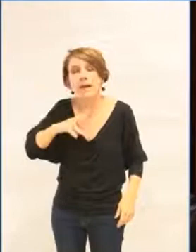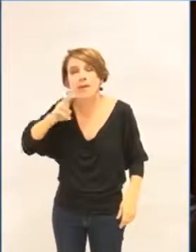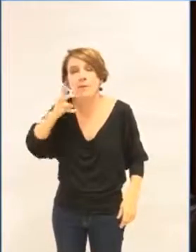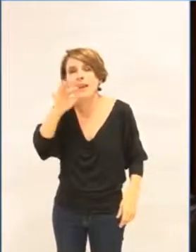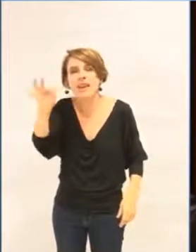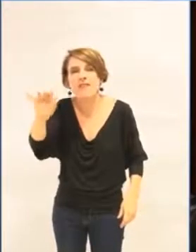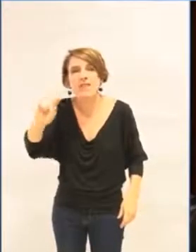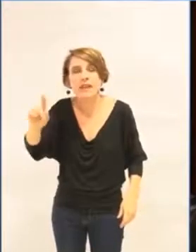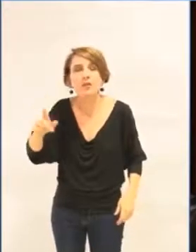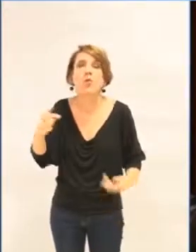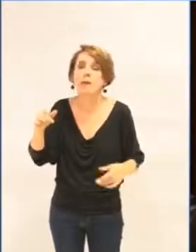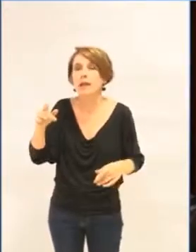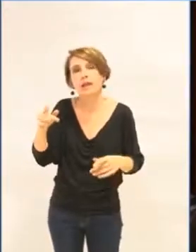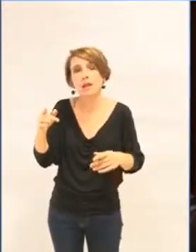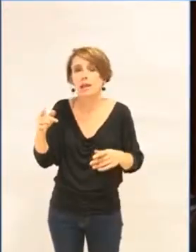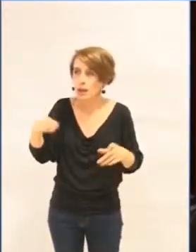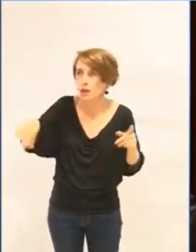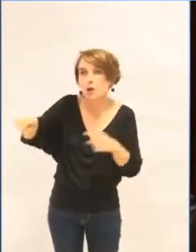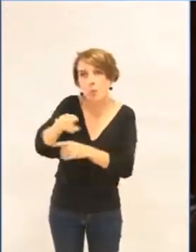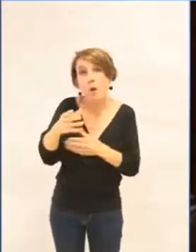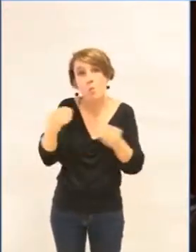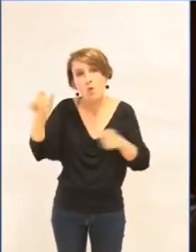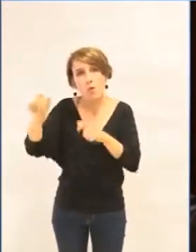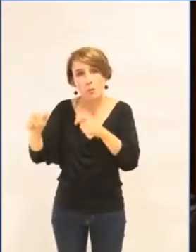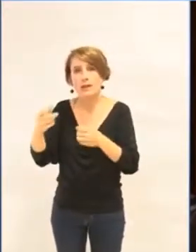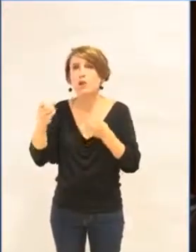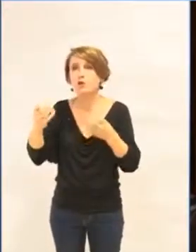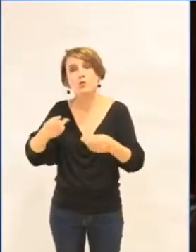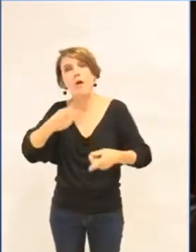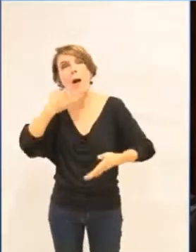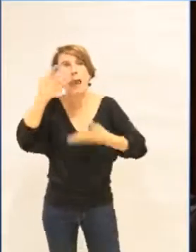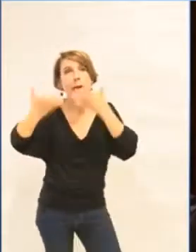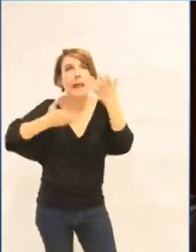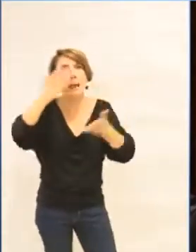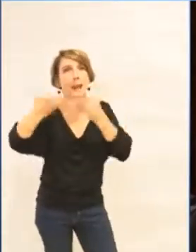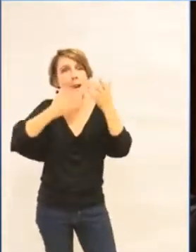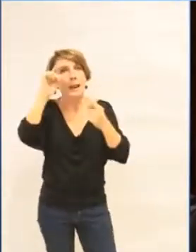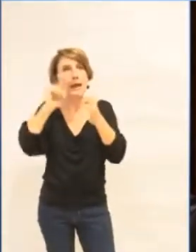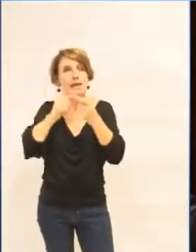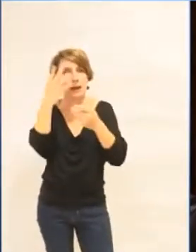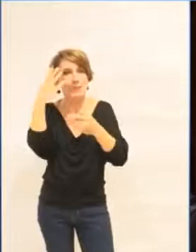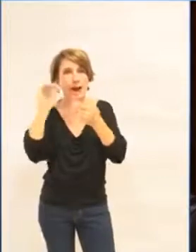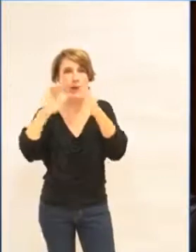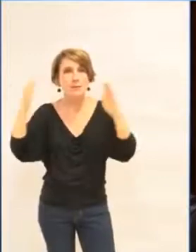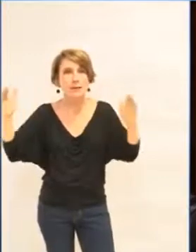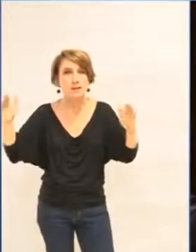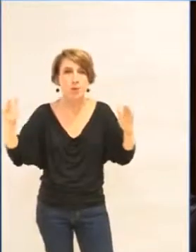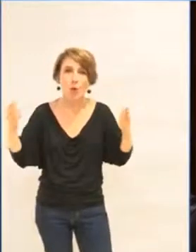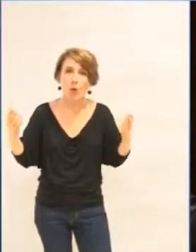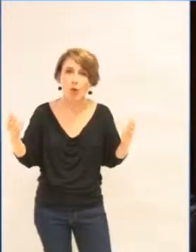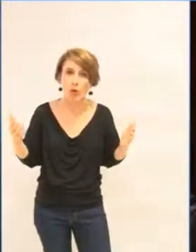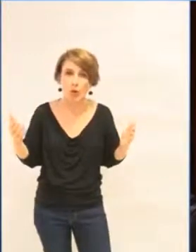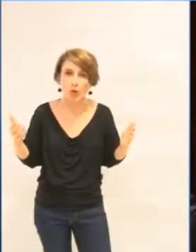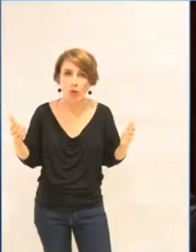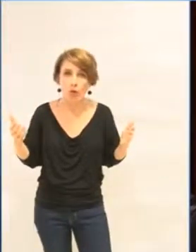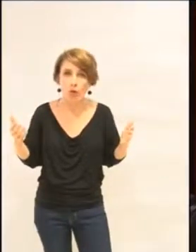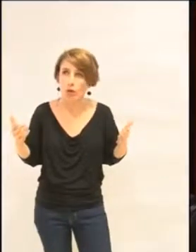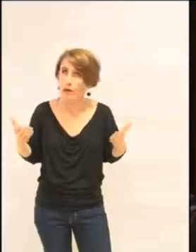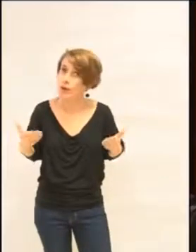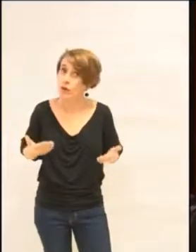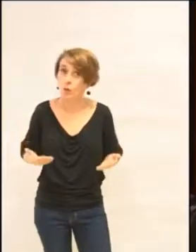ce dossier ont beaucoup parlé, parfois en affaiblissant d'ailleurs la structure, qui aujourd'hui font comme si celle-ci ne s'était